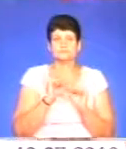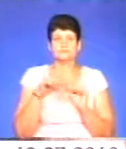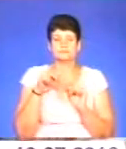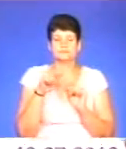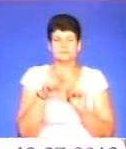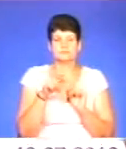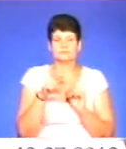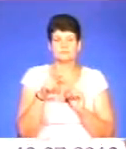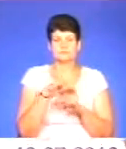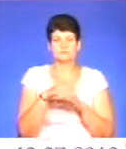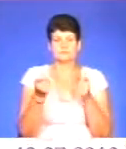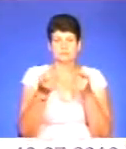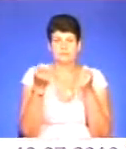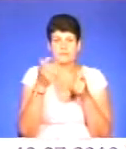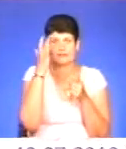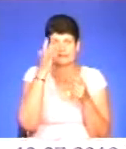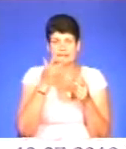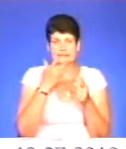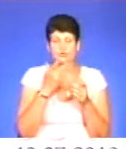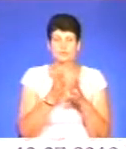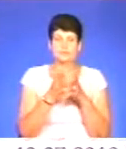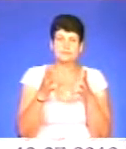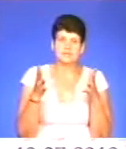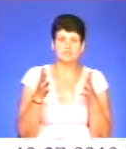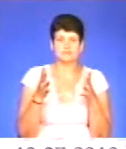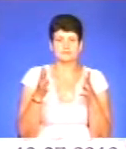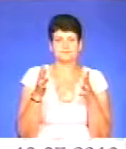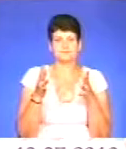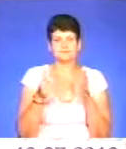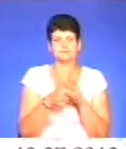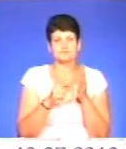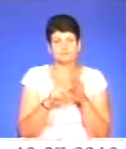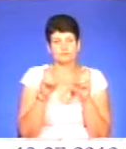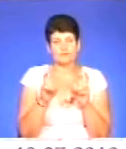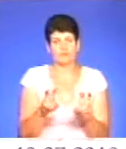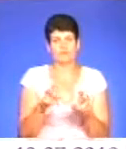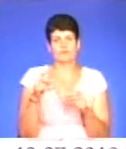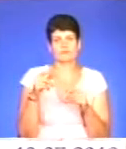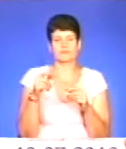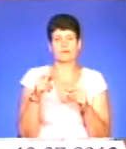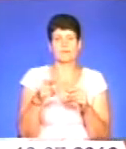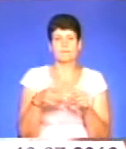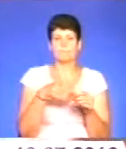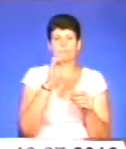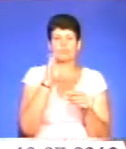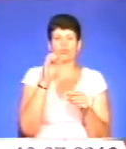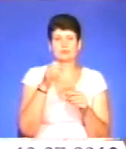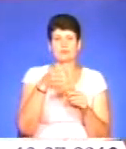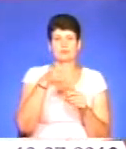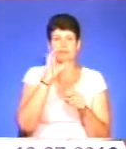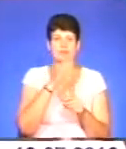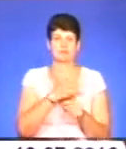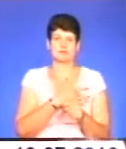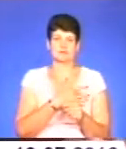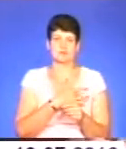води. Рідко появляюся на сонці, більше тримаюся в приміщенні. От. П'ю таблетки сердечні, обливаюся